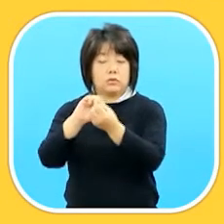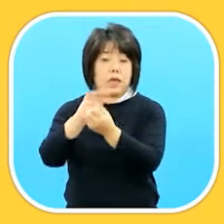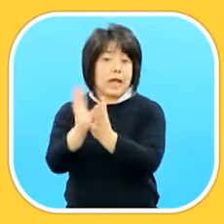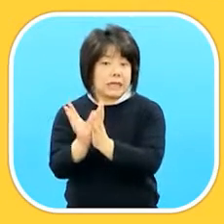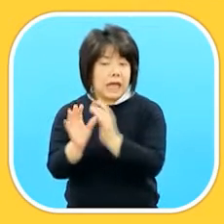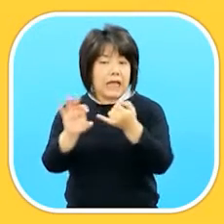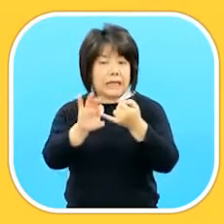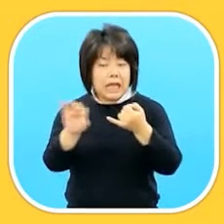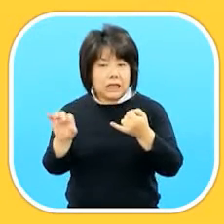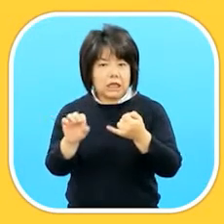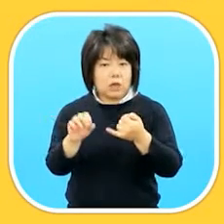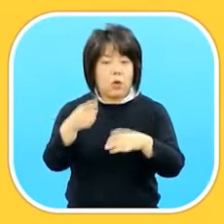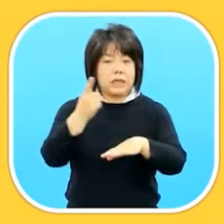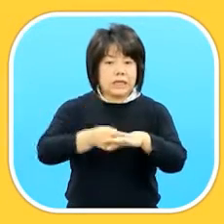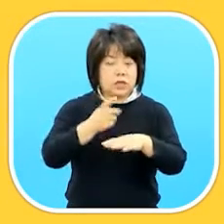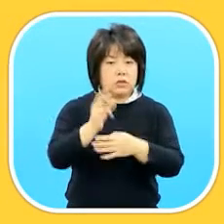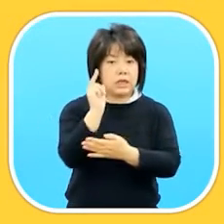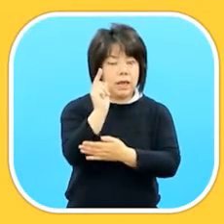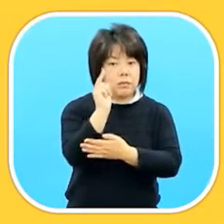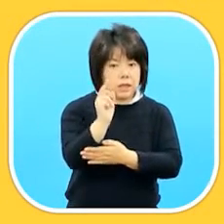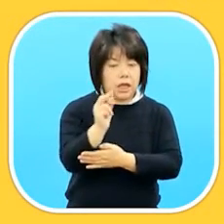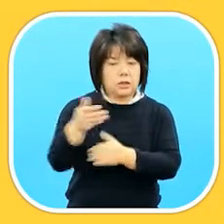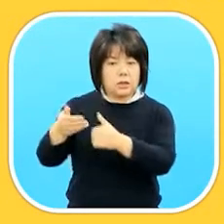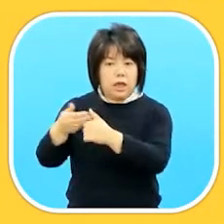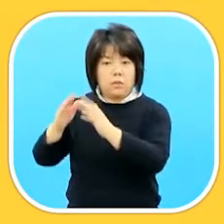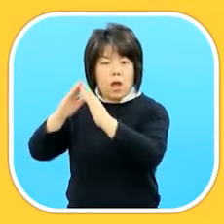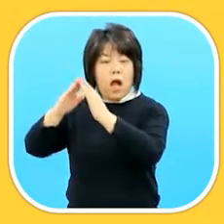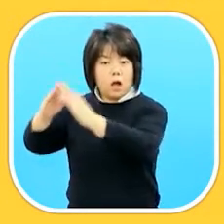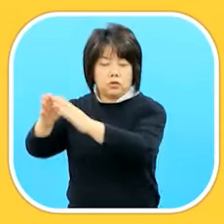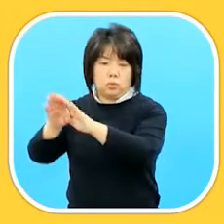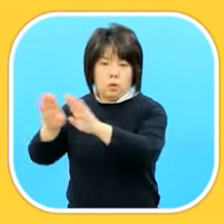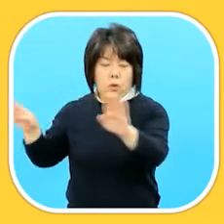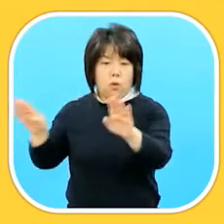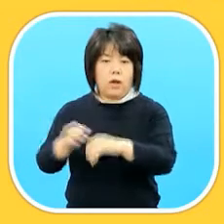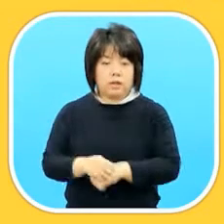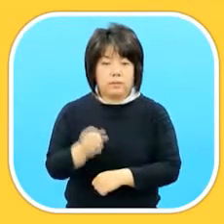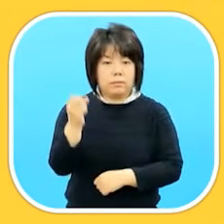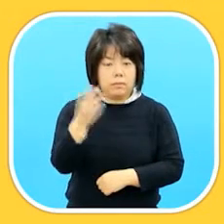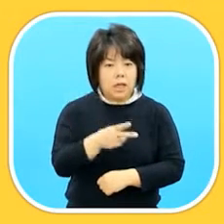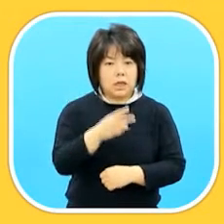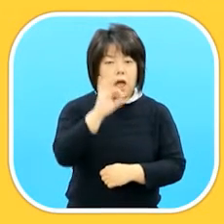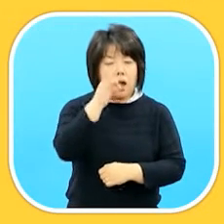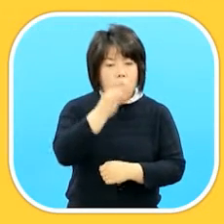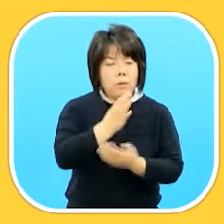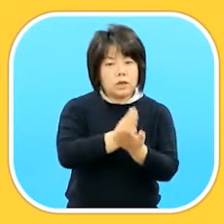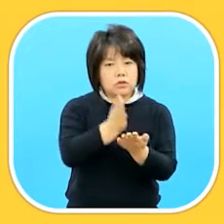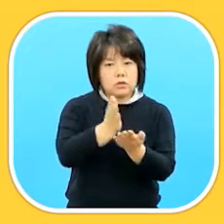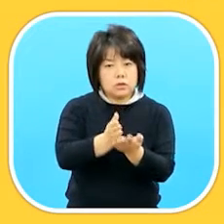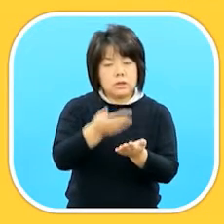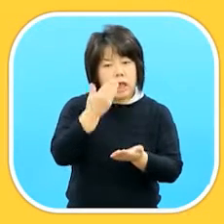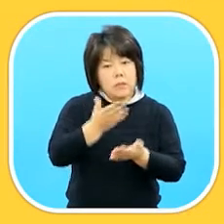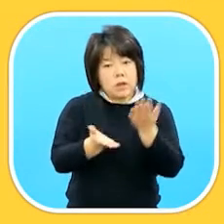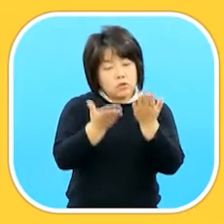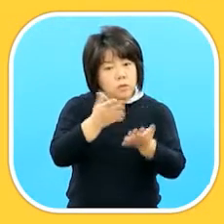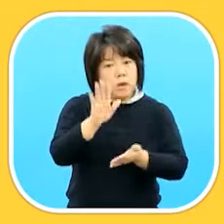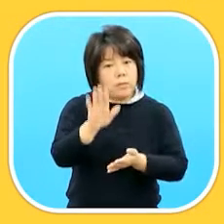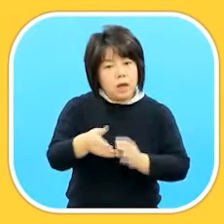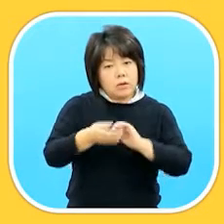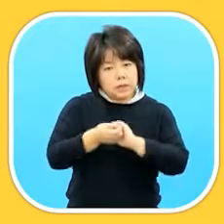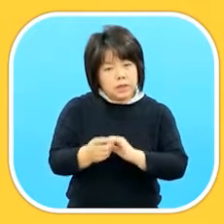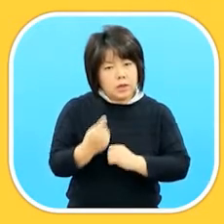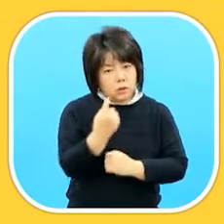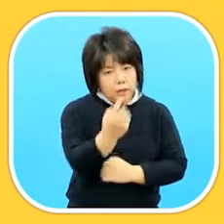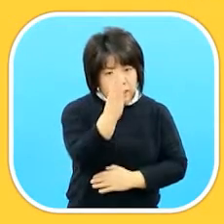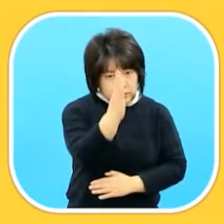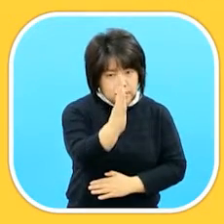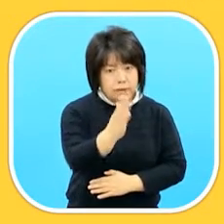やダリア、ネギの技術セミナーと栽培ハウスを公開します。またお米品種の食べ比べもありますので、ぜ